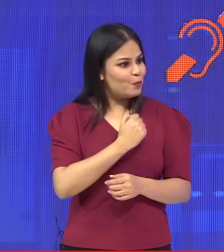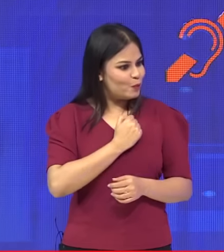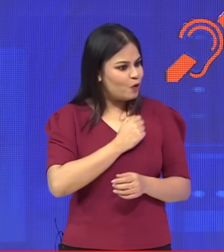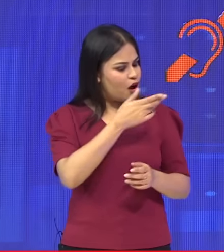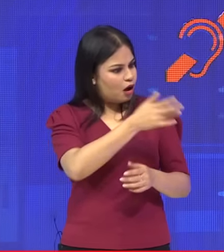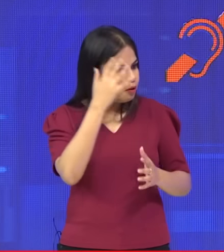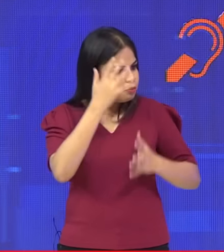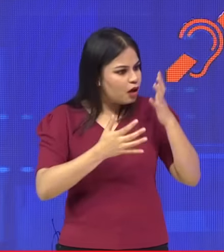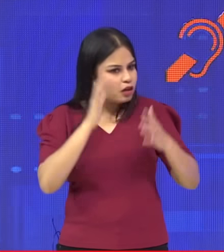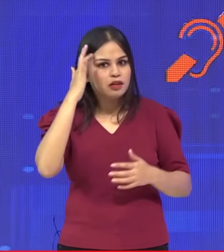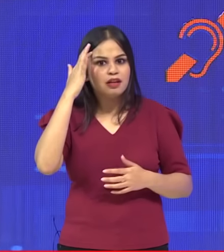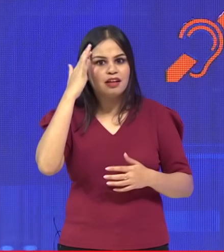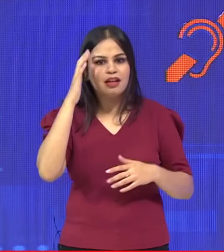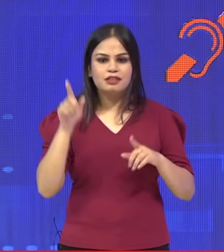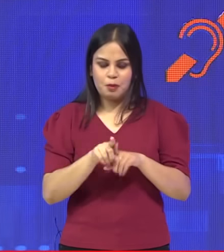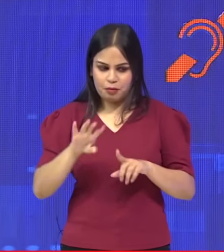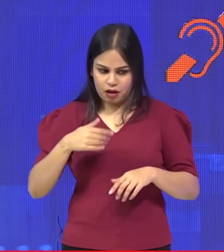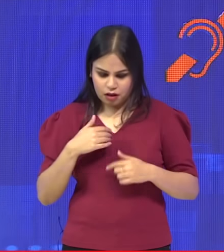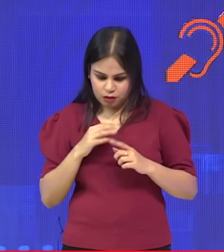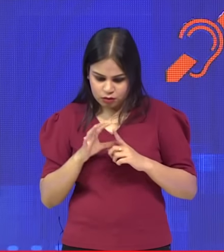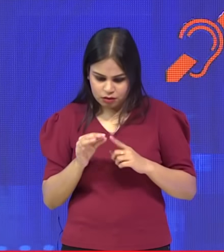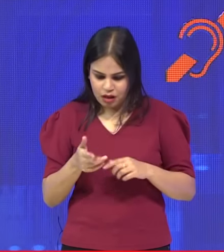मैं बंदूक चेक करूं